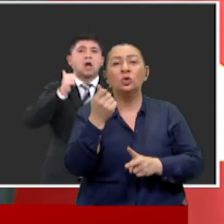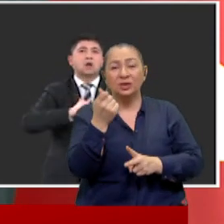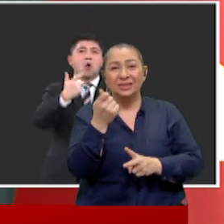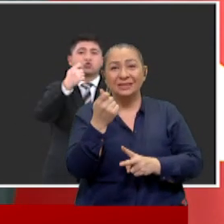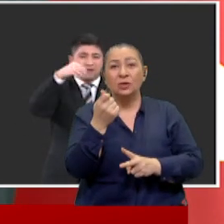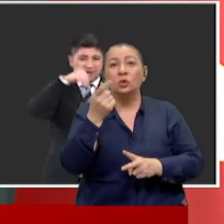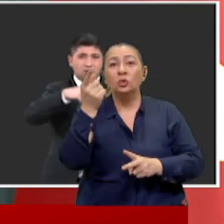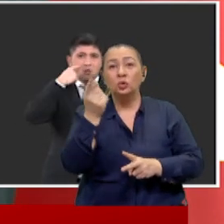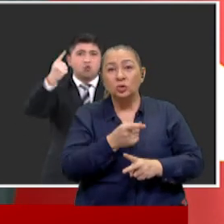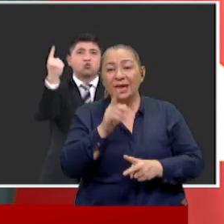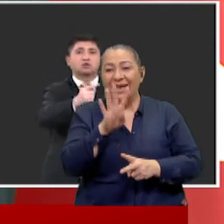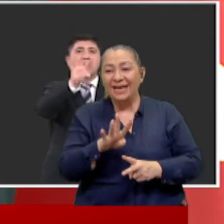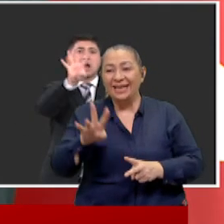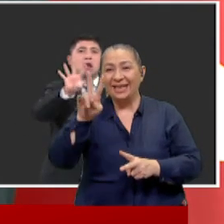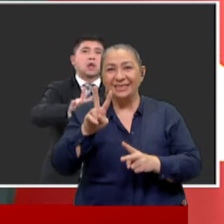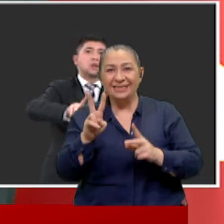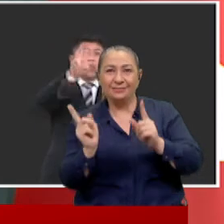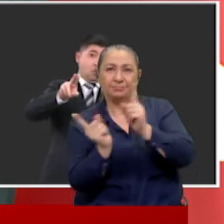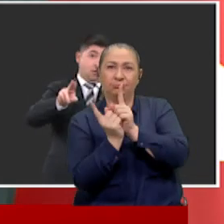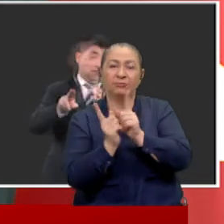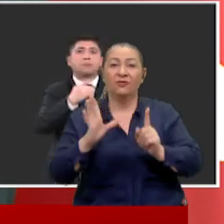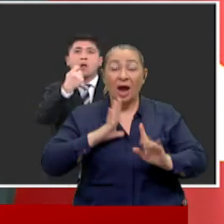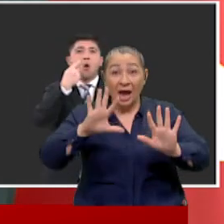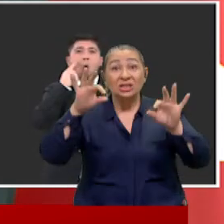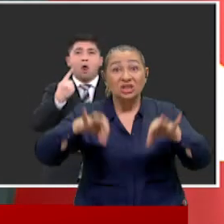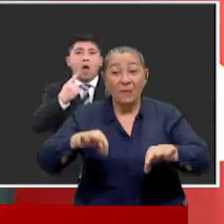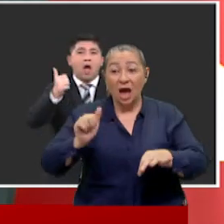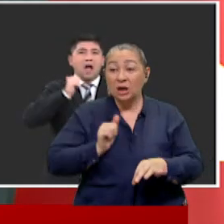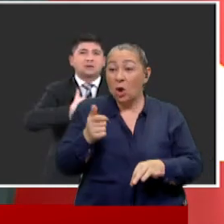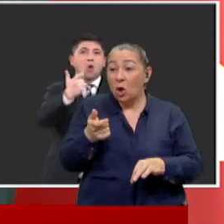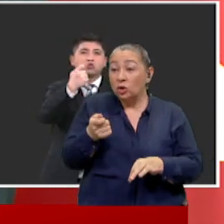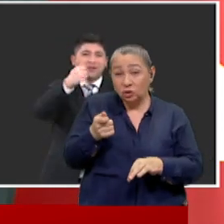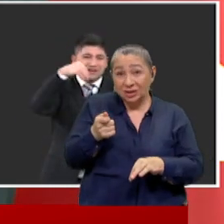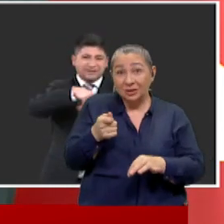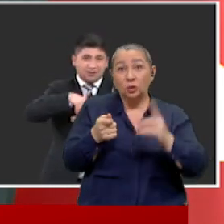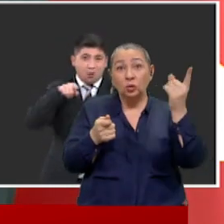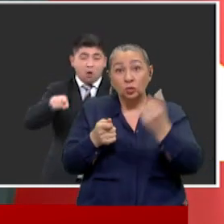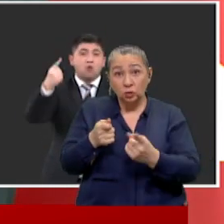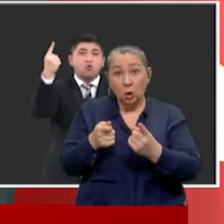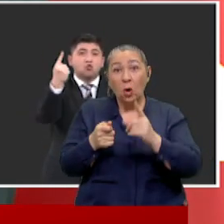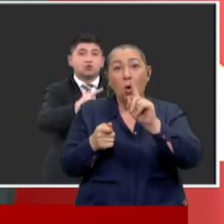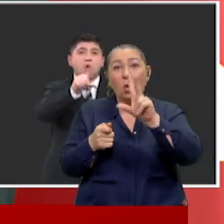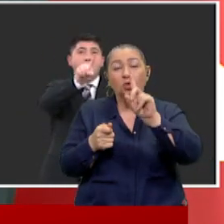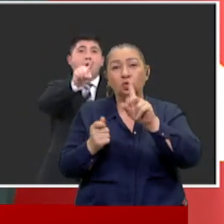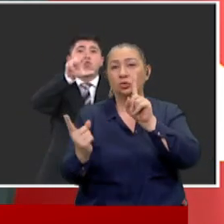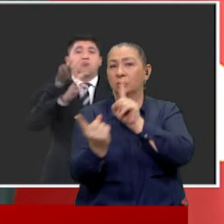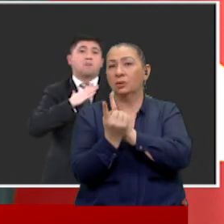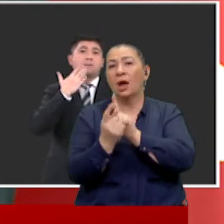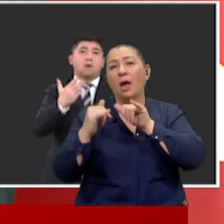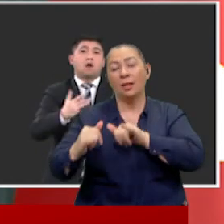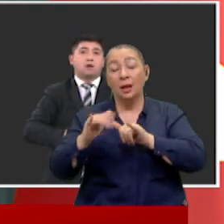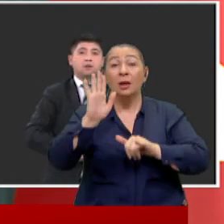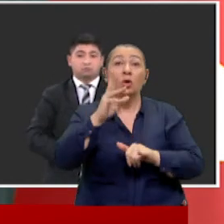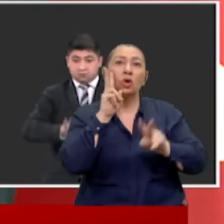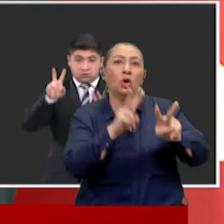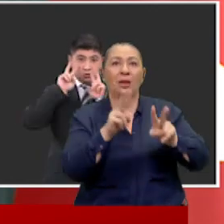ücretin 100'de 47 sini oluşturuyordu şimdi Asgari ücretin 100'de 2013'ü seviyesindedir